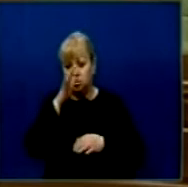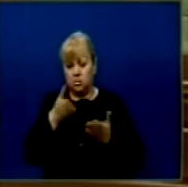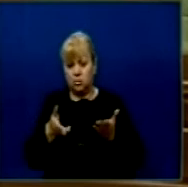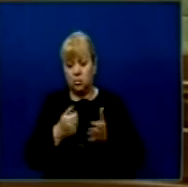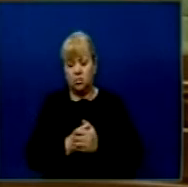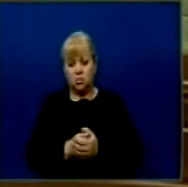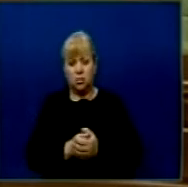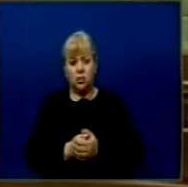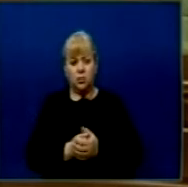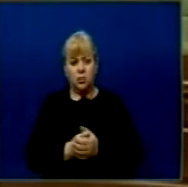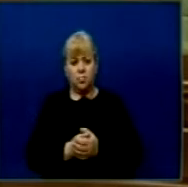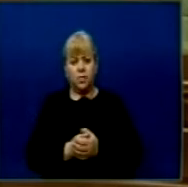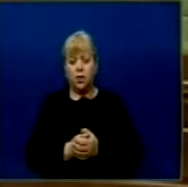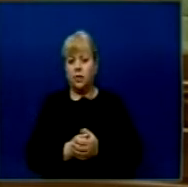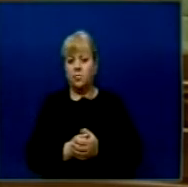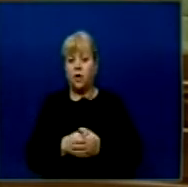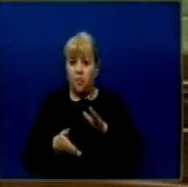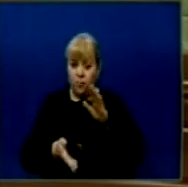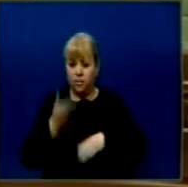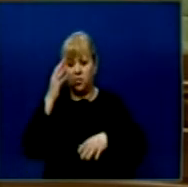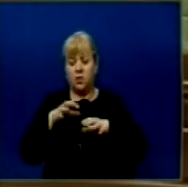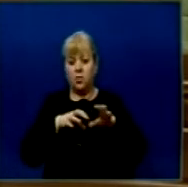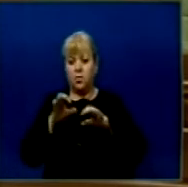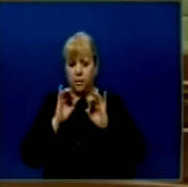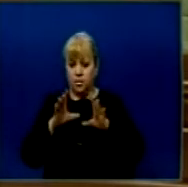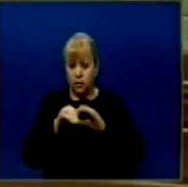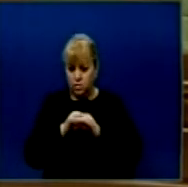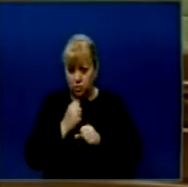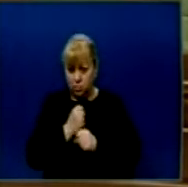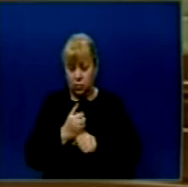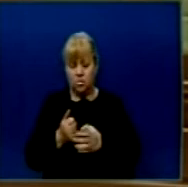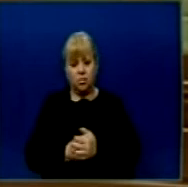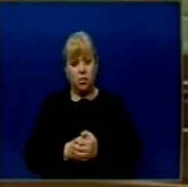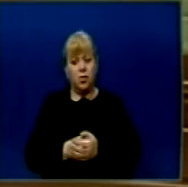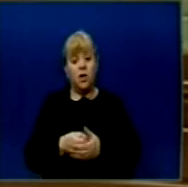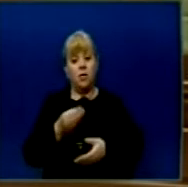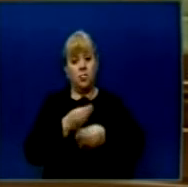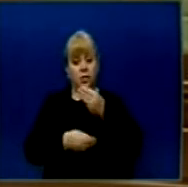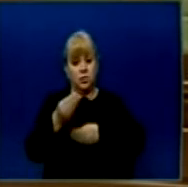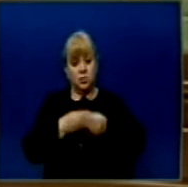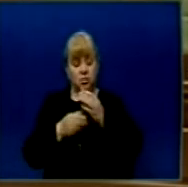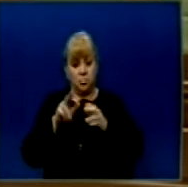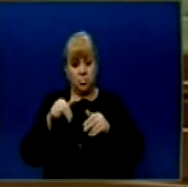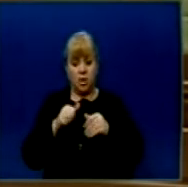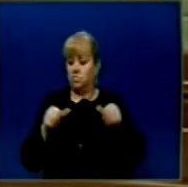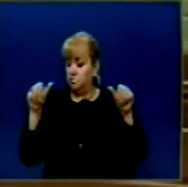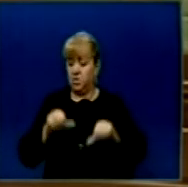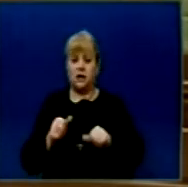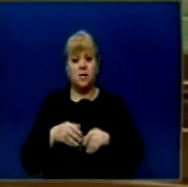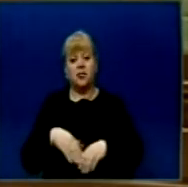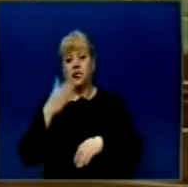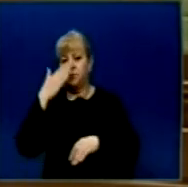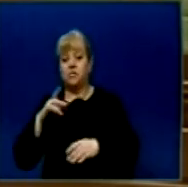rrit. Papuzia po shkon të u rrit. Pra më shumë po kemi biznese që po dështojnë sa atyre që po kemi të